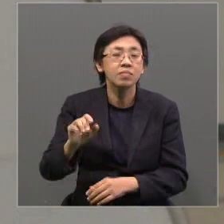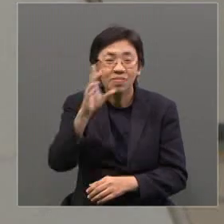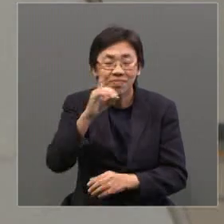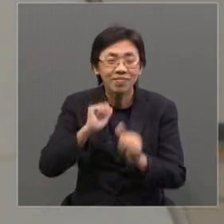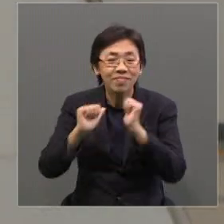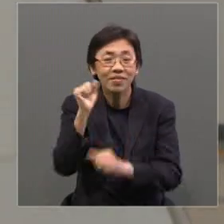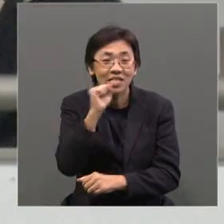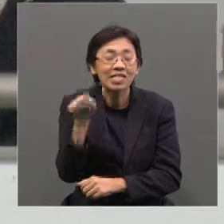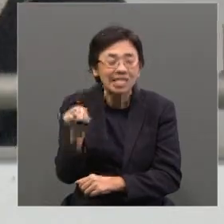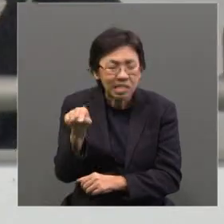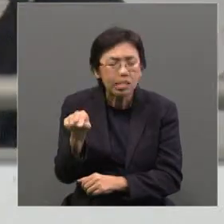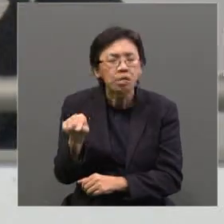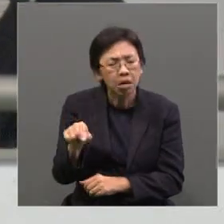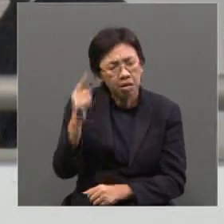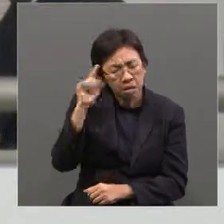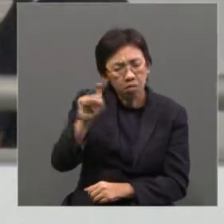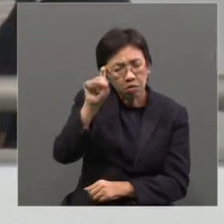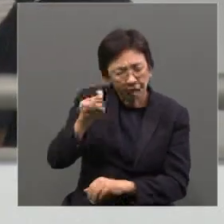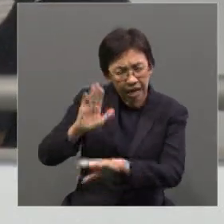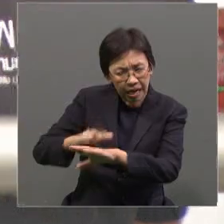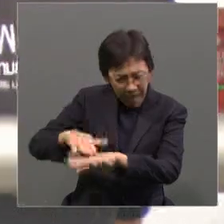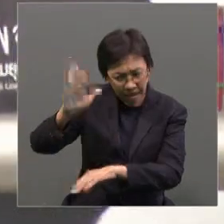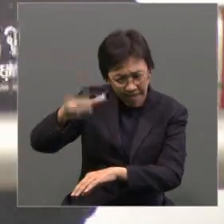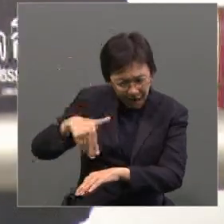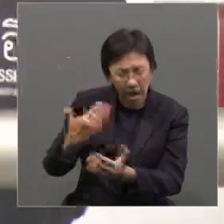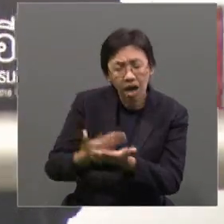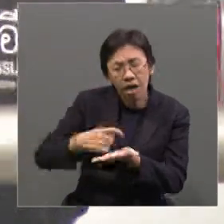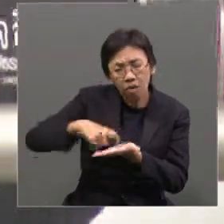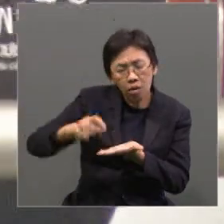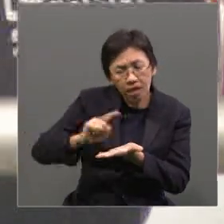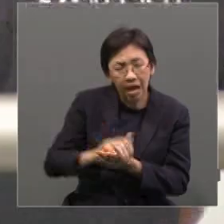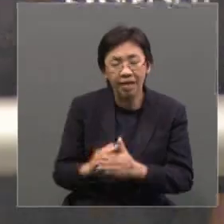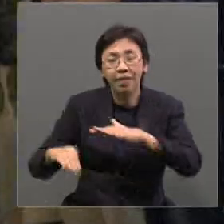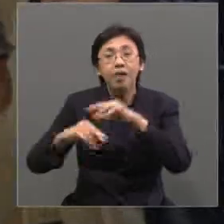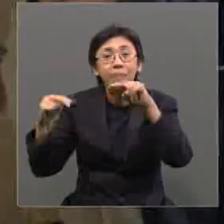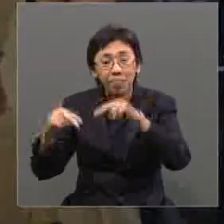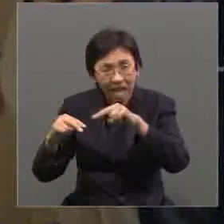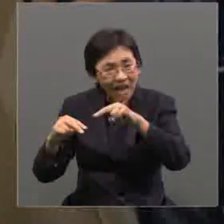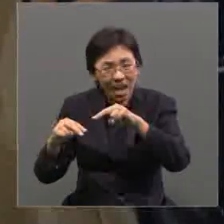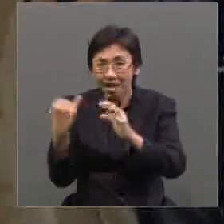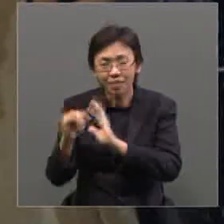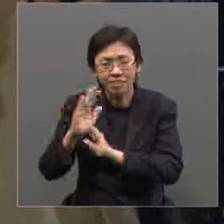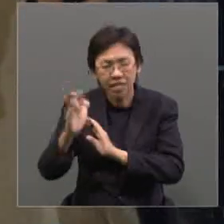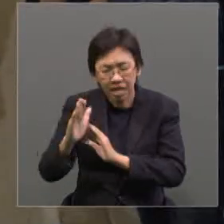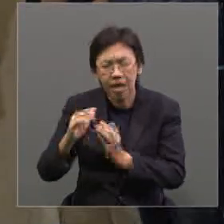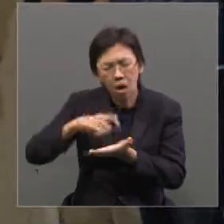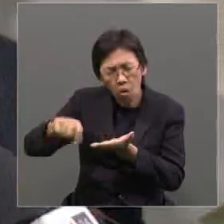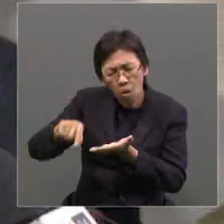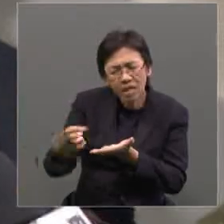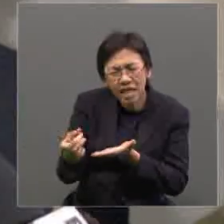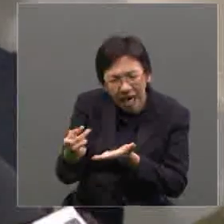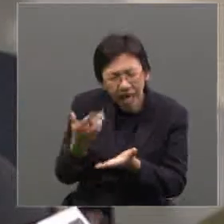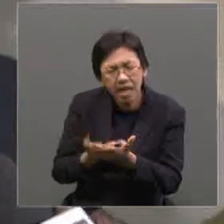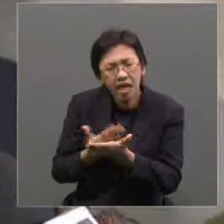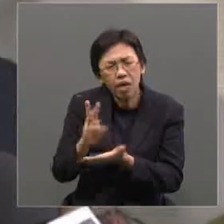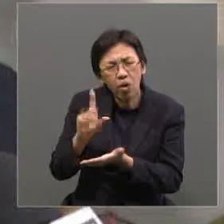ภูมิก็เลยทำให้ทาง DSI เขาออกหมายเรียกพยานไม่ใช่ผู้ต้องหานะเป็นหมายเรียกพยานให้เข้ามาชี้แจงว่า